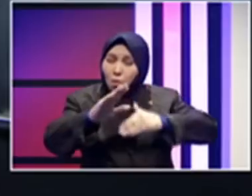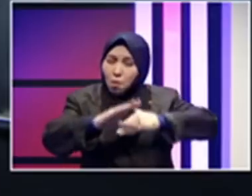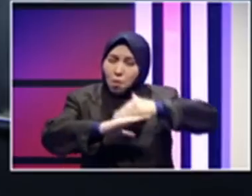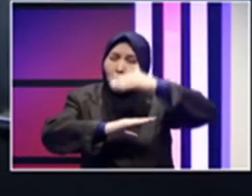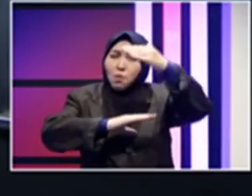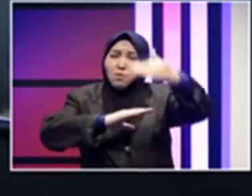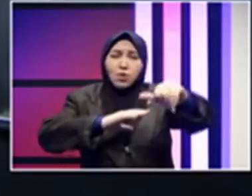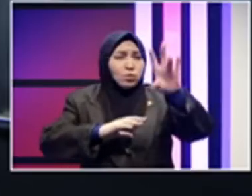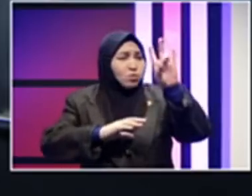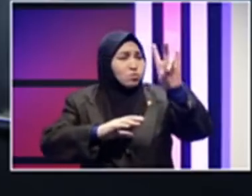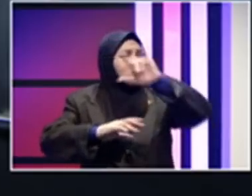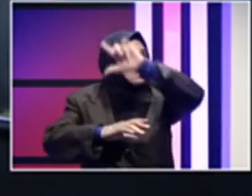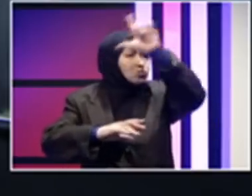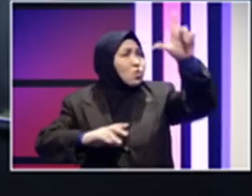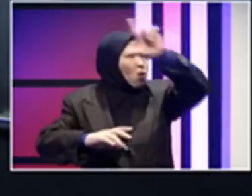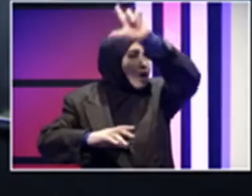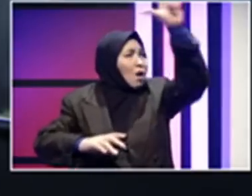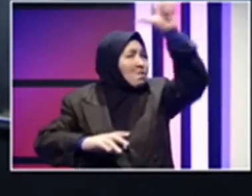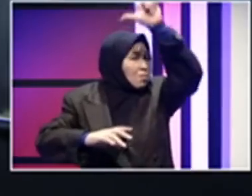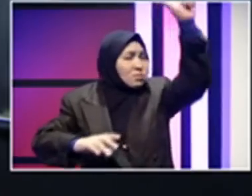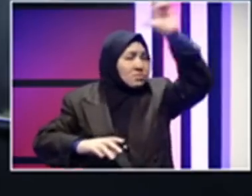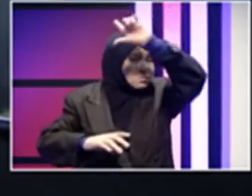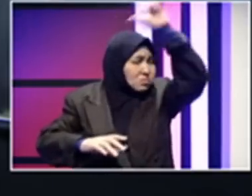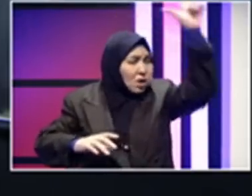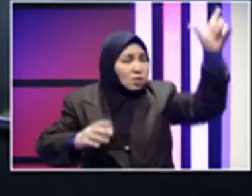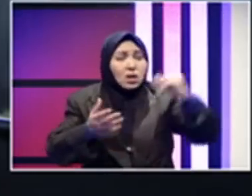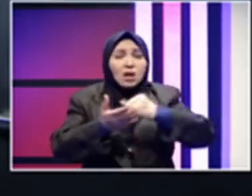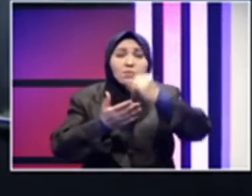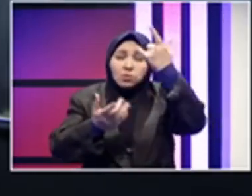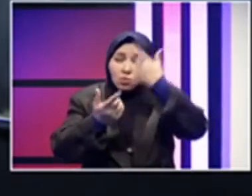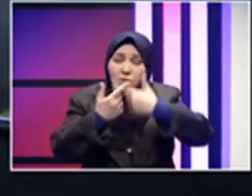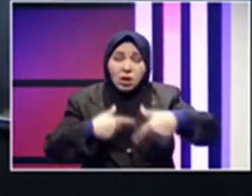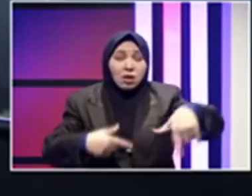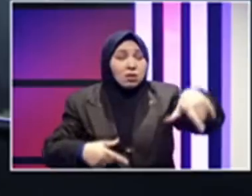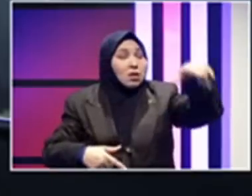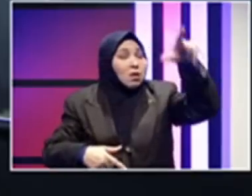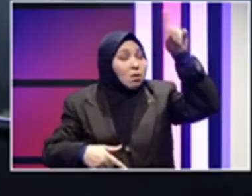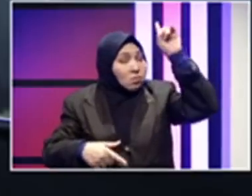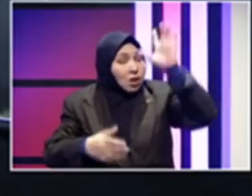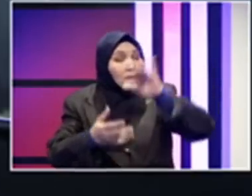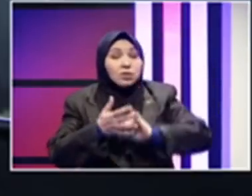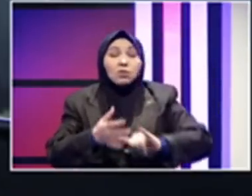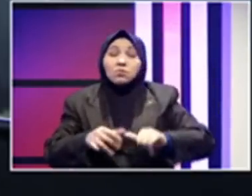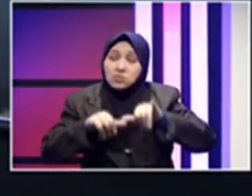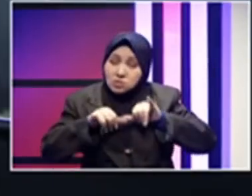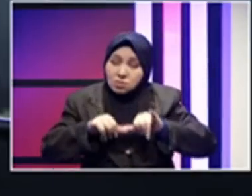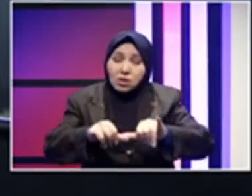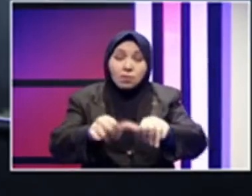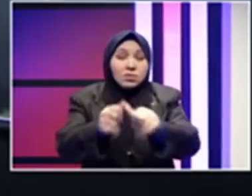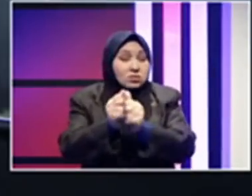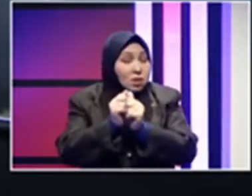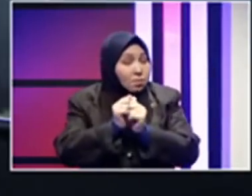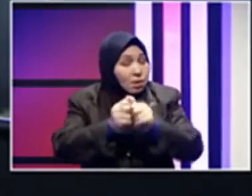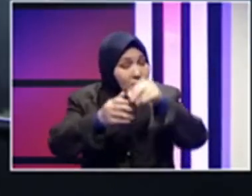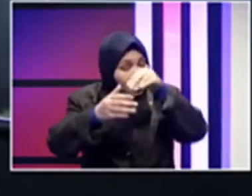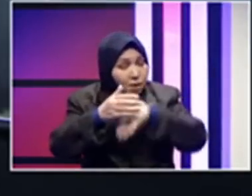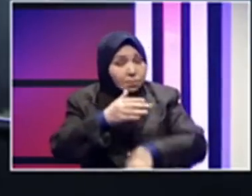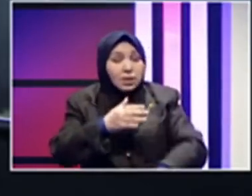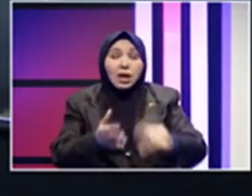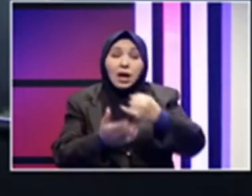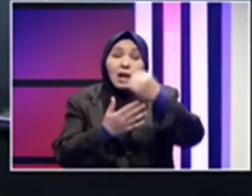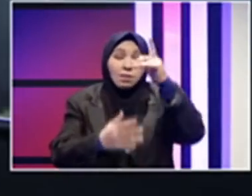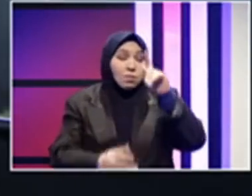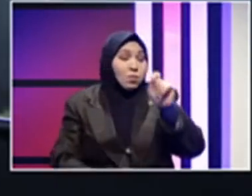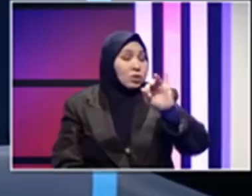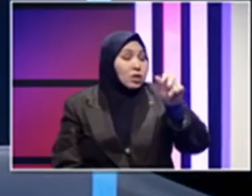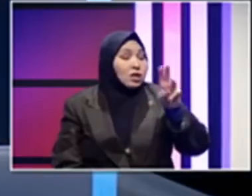petala langit, perlukan ilmu itu daripada Allah Subhanahu taala. Jadi kita kena istiqamah bersama Al-Quran. Mari kita sama-sama dalami sedikit ilmu tajwid Ustaz. Ya, sahabat. Terima